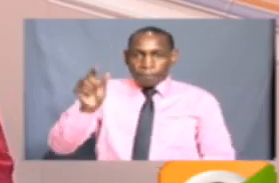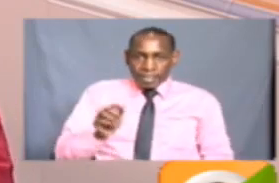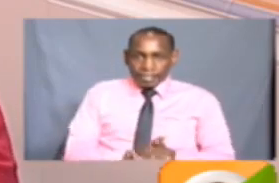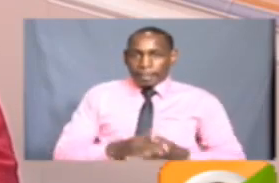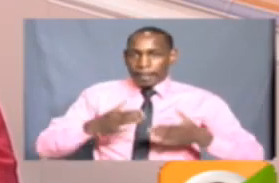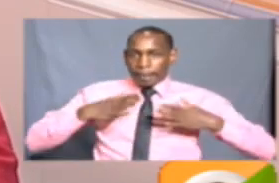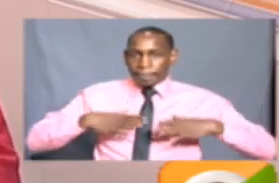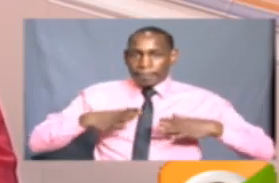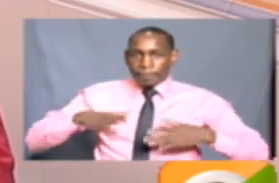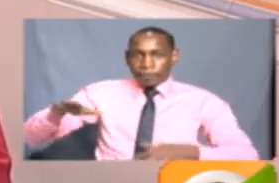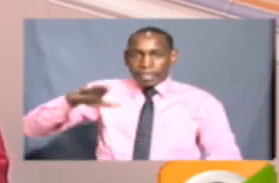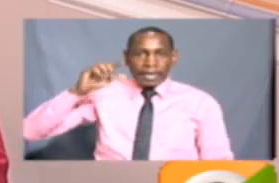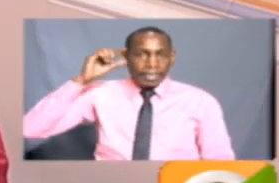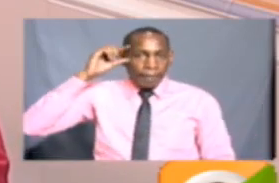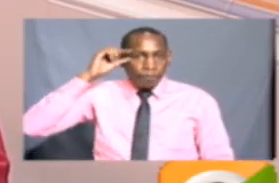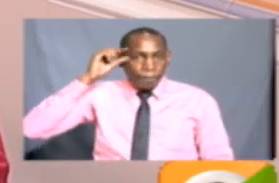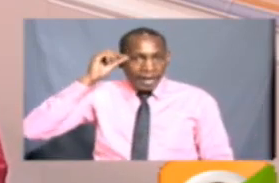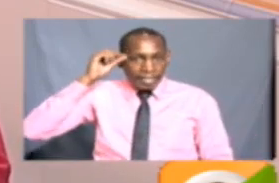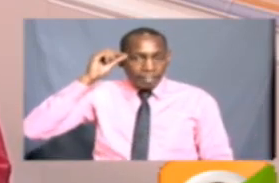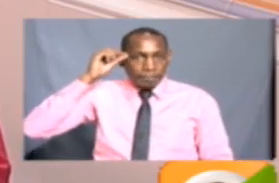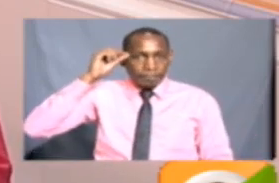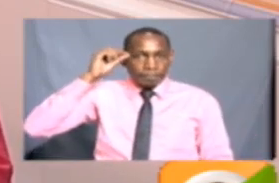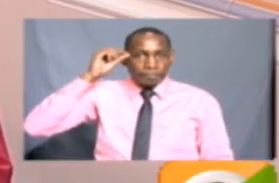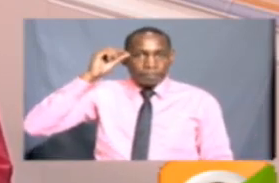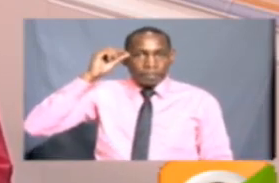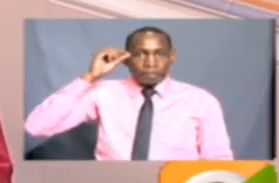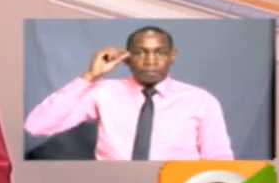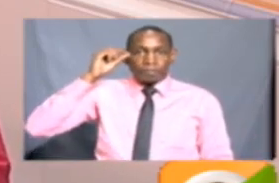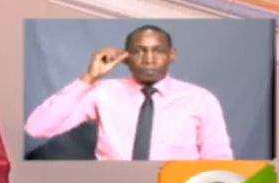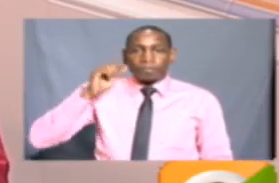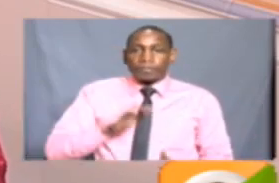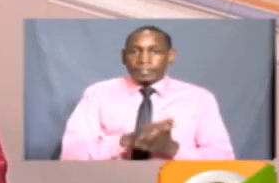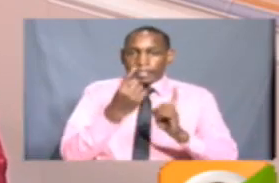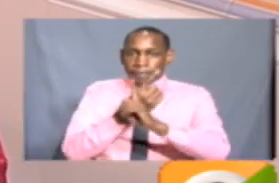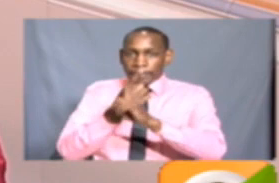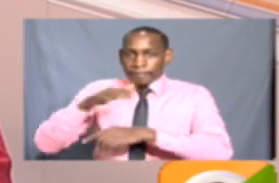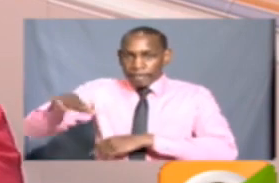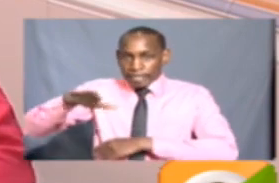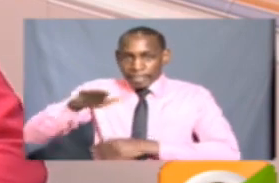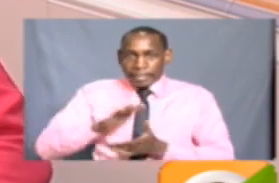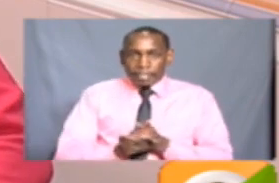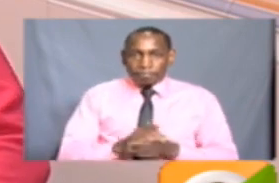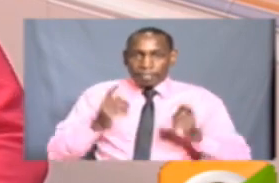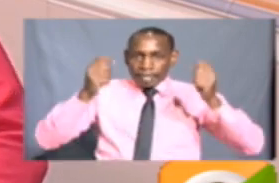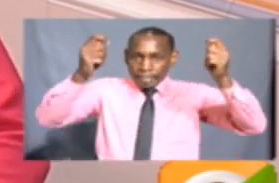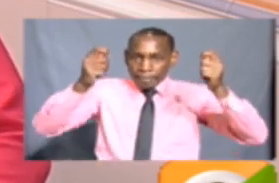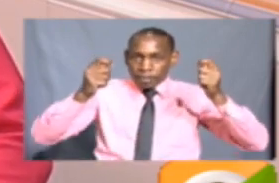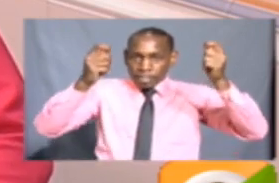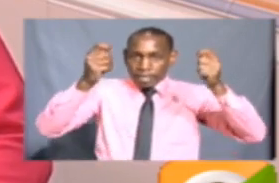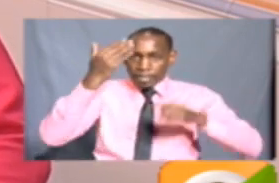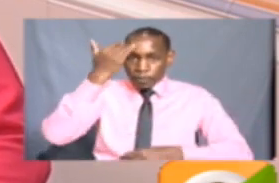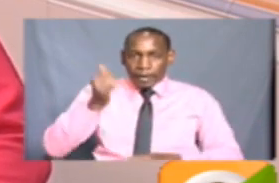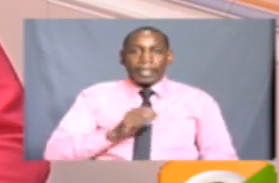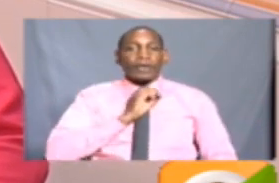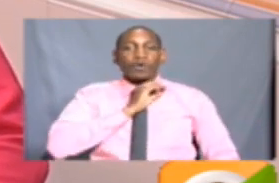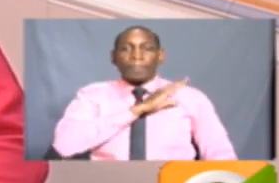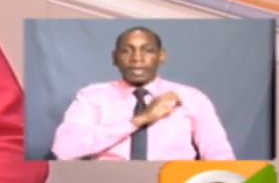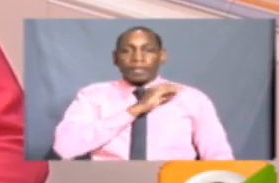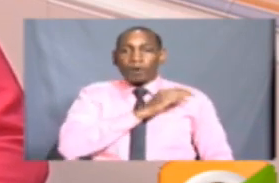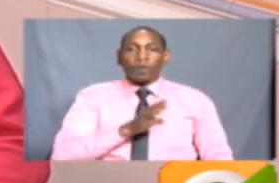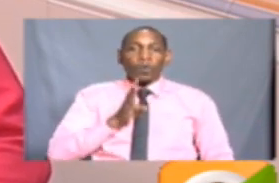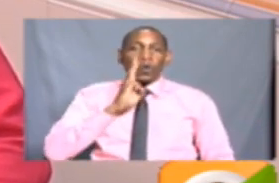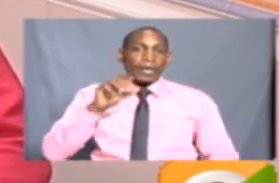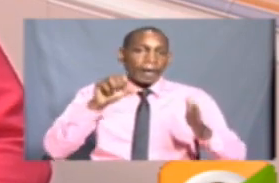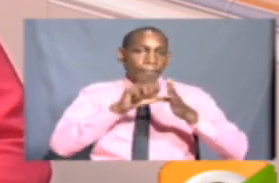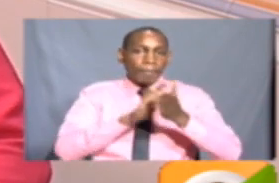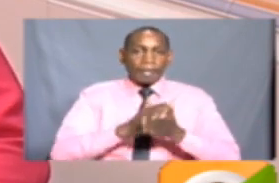Wakazi wa mtaa wa mabanda wa Bangladesh, Mikindani kwa Hola na Migadini huko Mombasa walifanya maandamano kulalamikia uhaba wa maji.